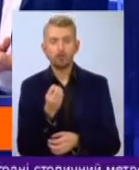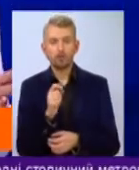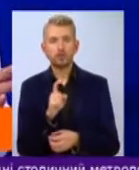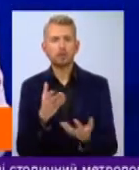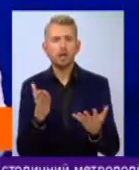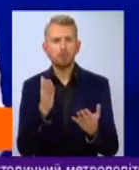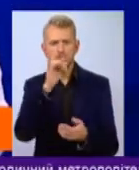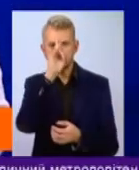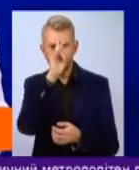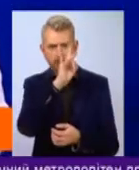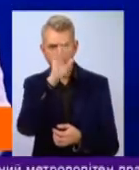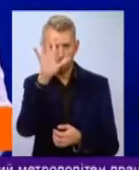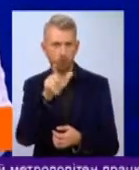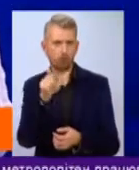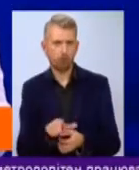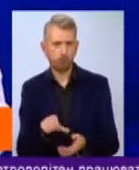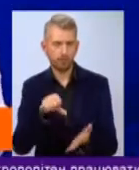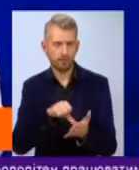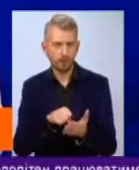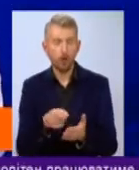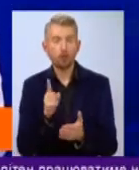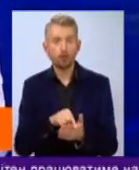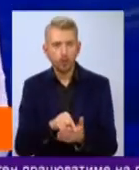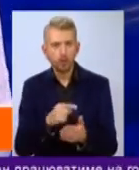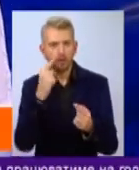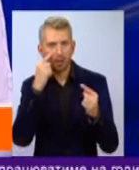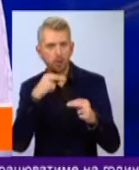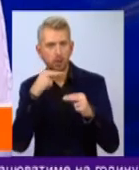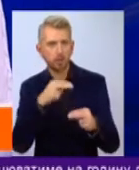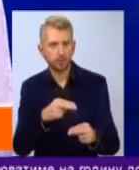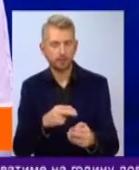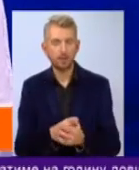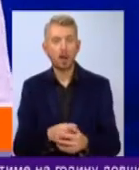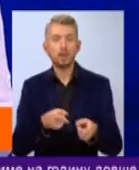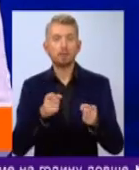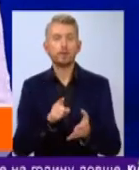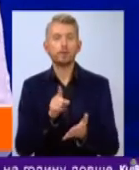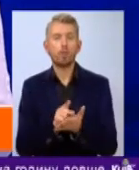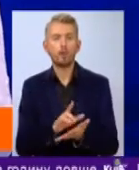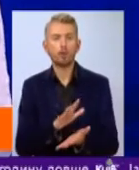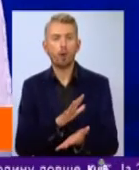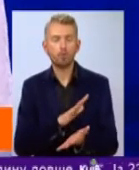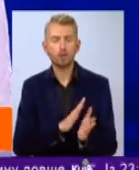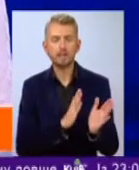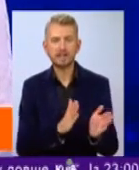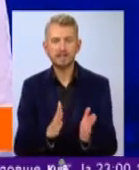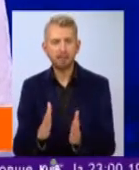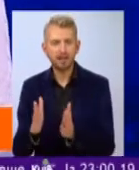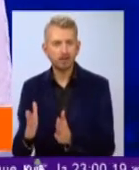якимось відомою особою. Тоді у нас звертається до цього увага. А насправді повинна бути